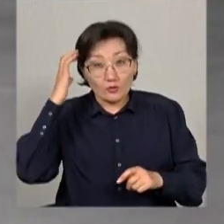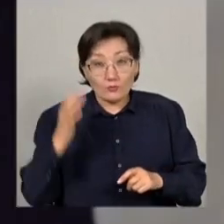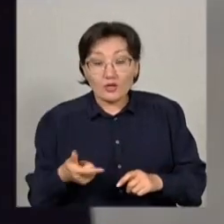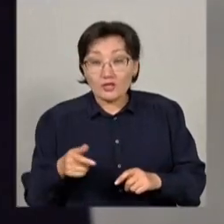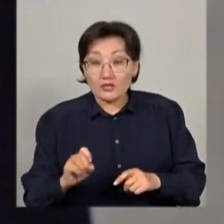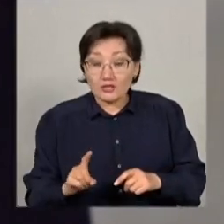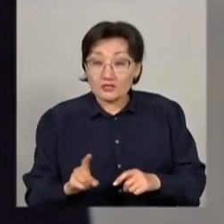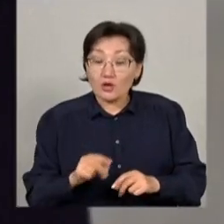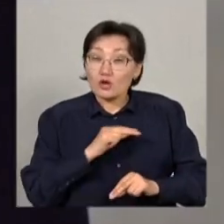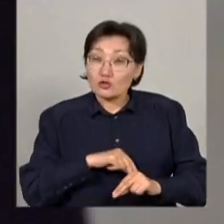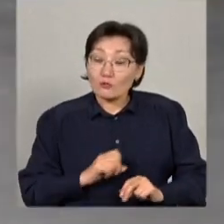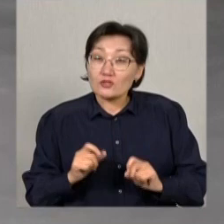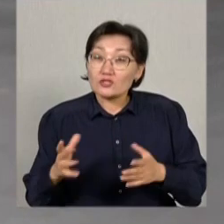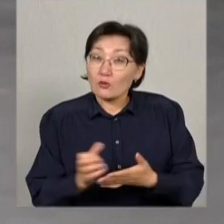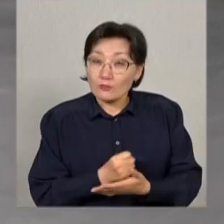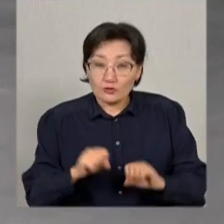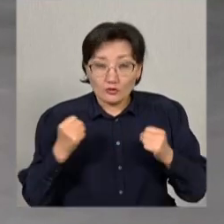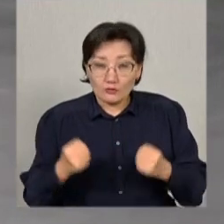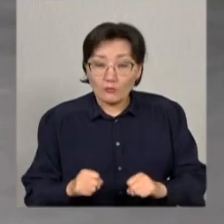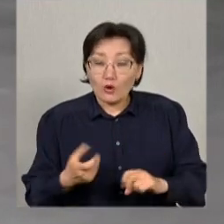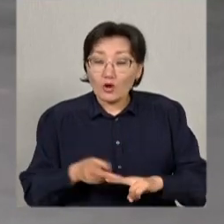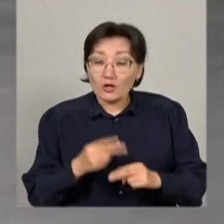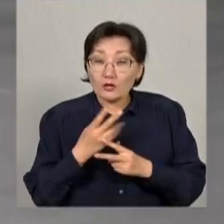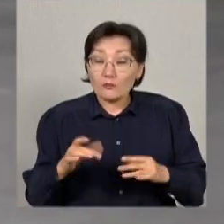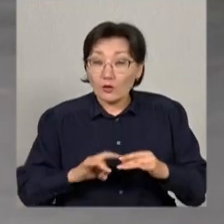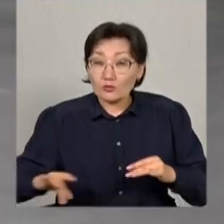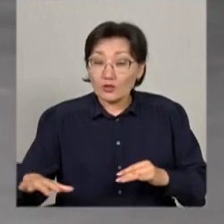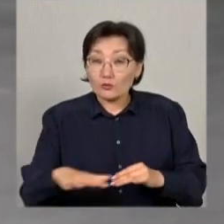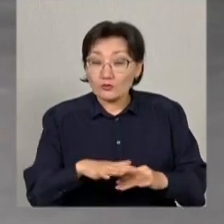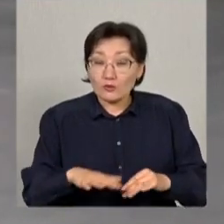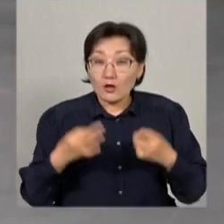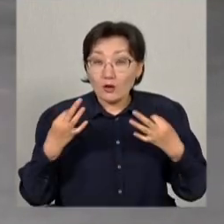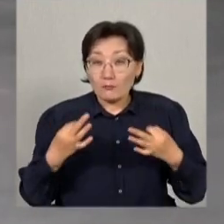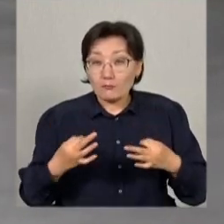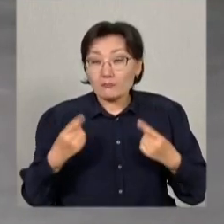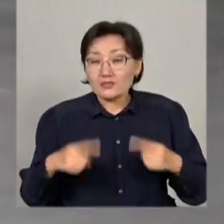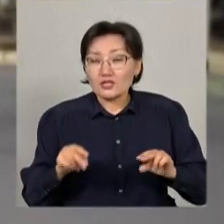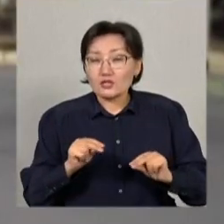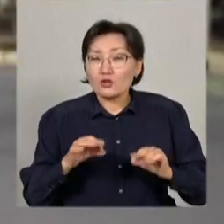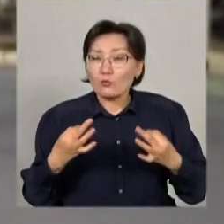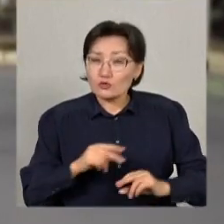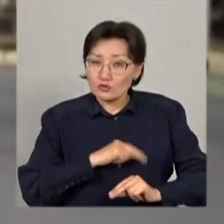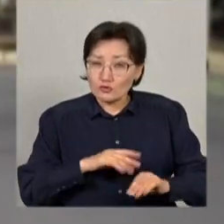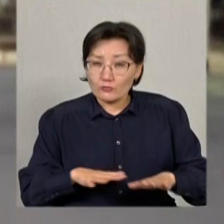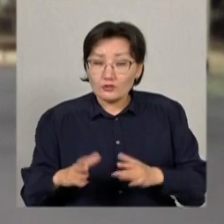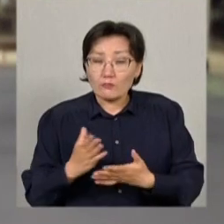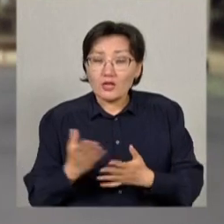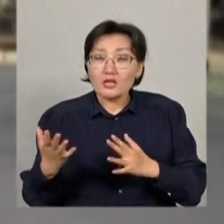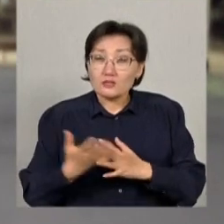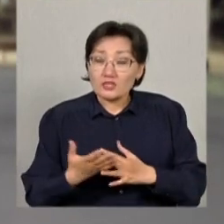кіргізуге әрине мүмкін емес. Оған қарамастан аудан көлемінде басқа да бос жұмыс орындары бар, жеңілдетілген